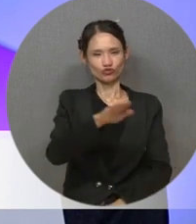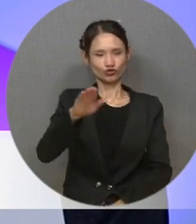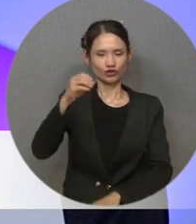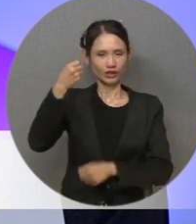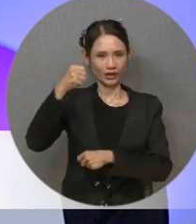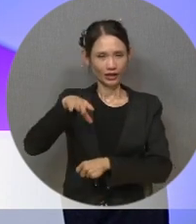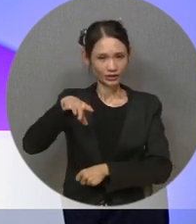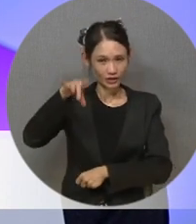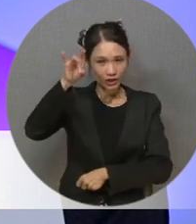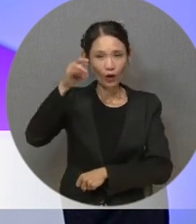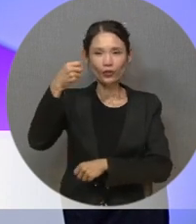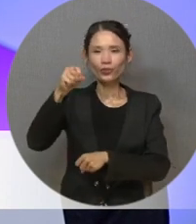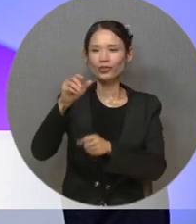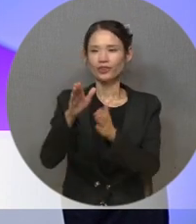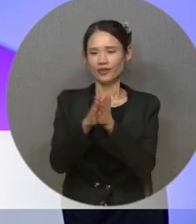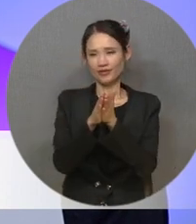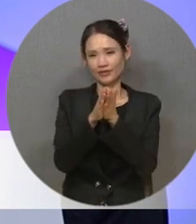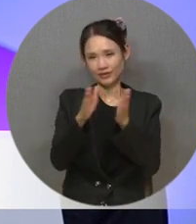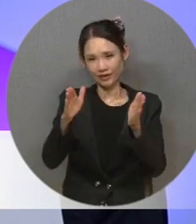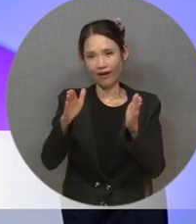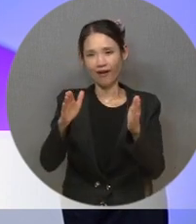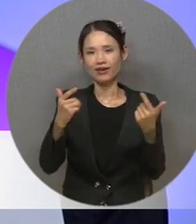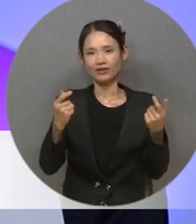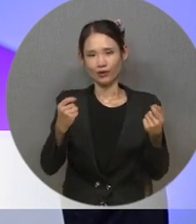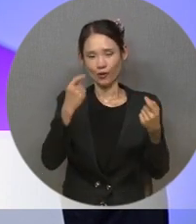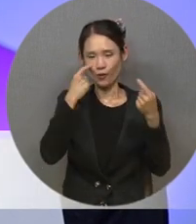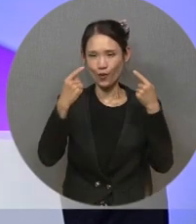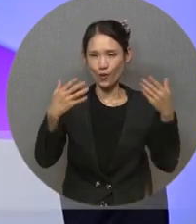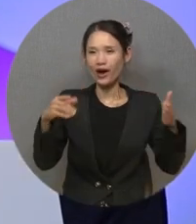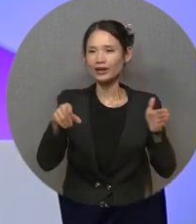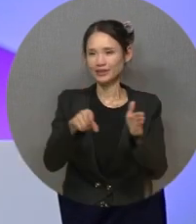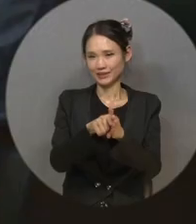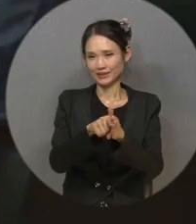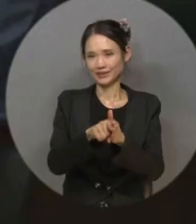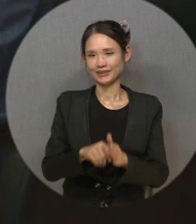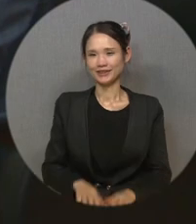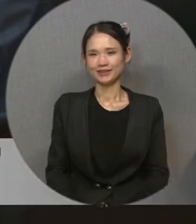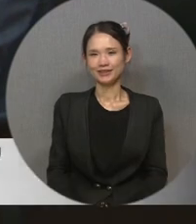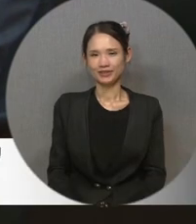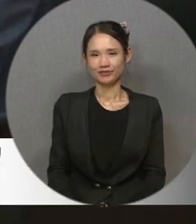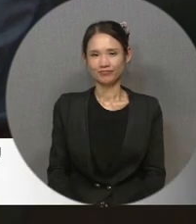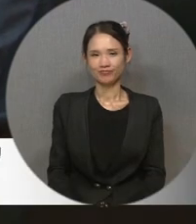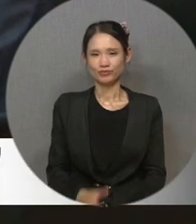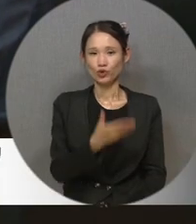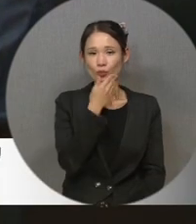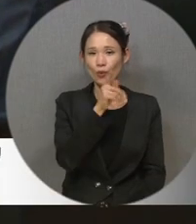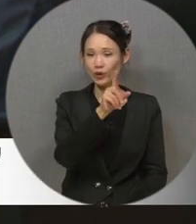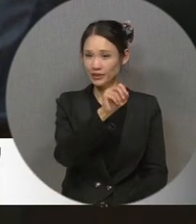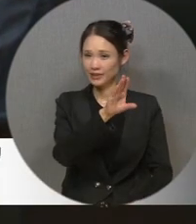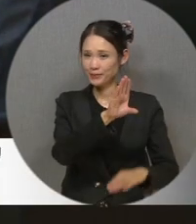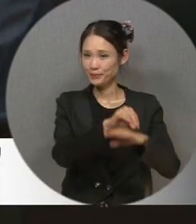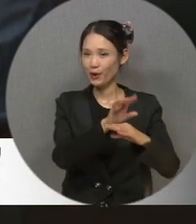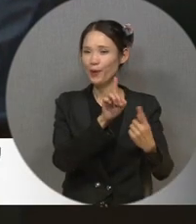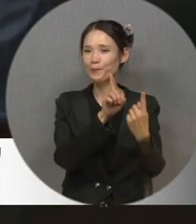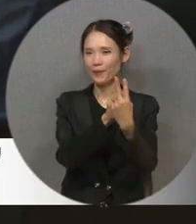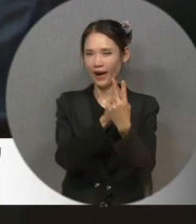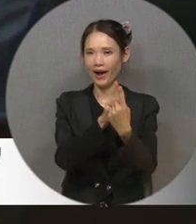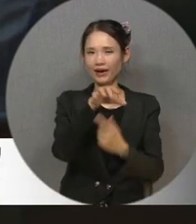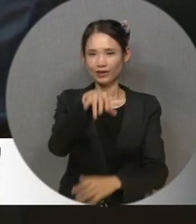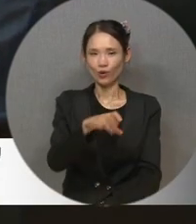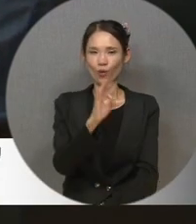영원한 우리의 한 걸음이 될 것이라고 확신합니다. 복지TV와 만난 자리에서